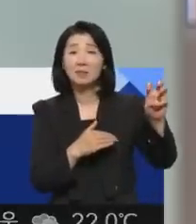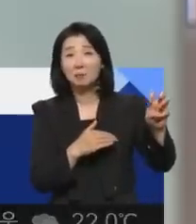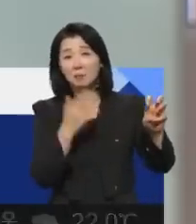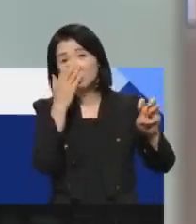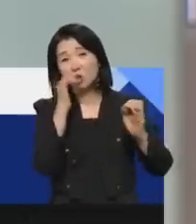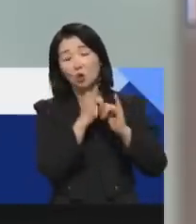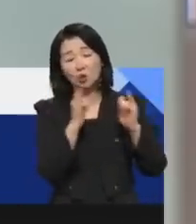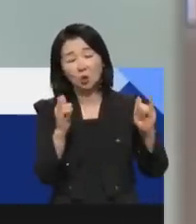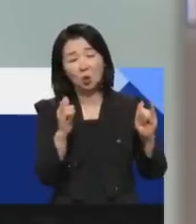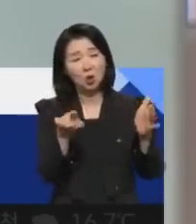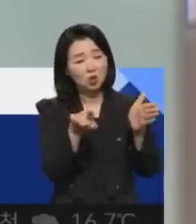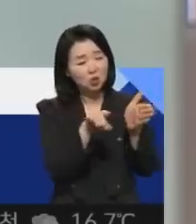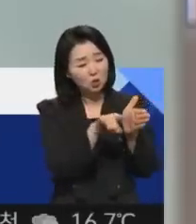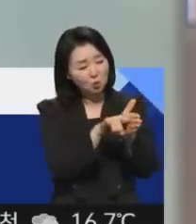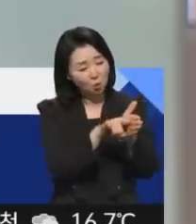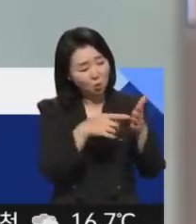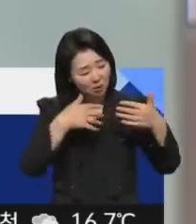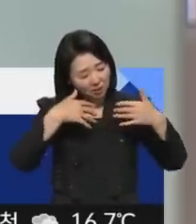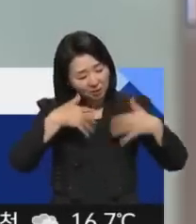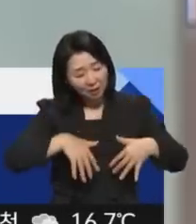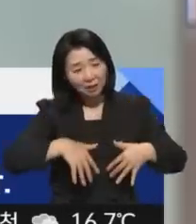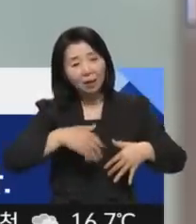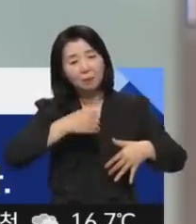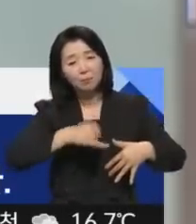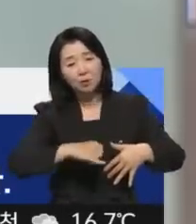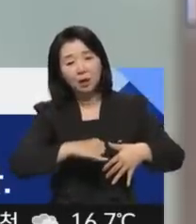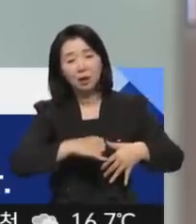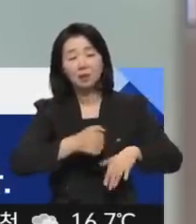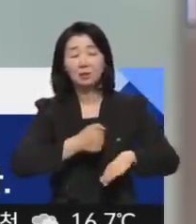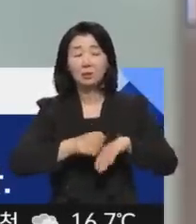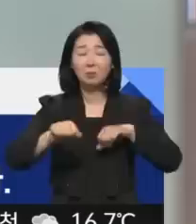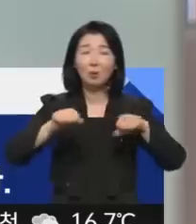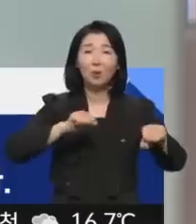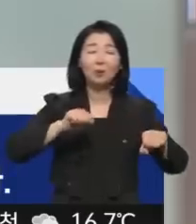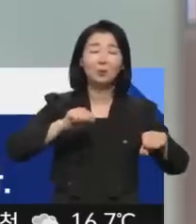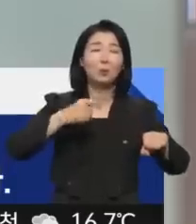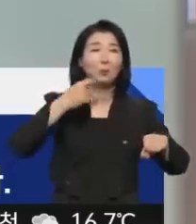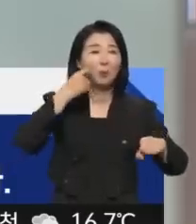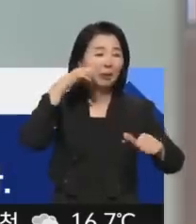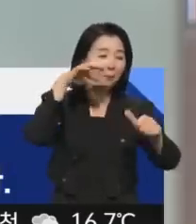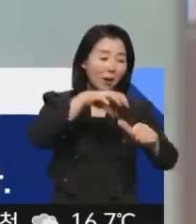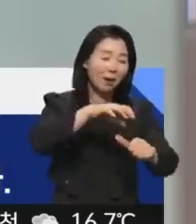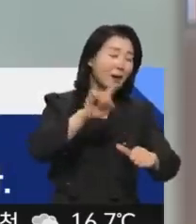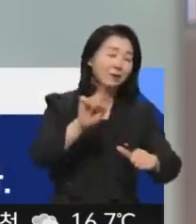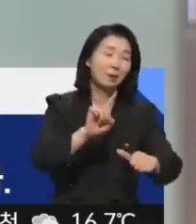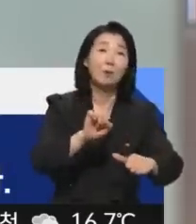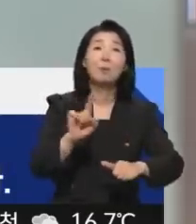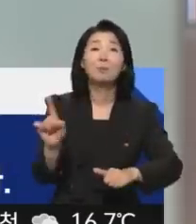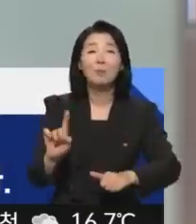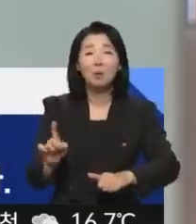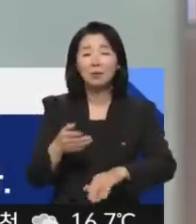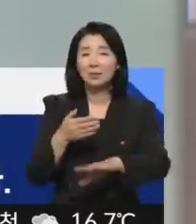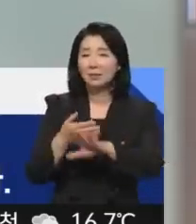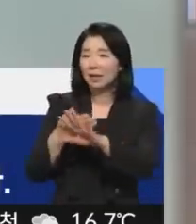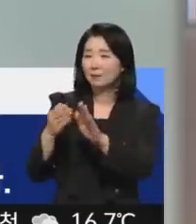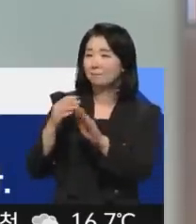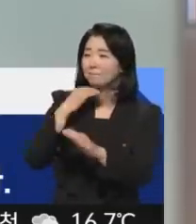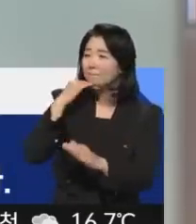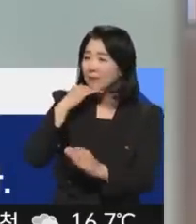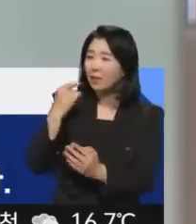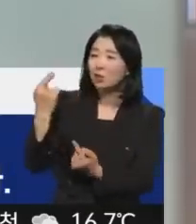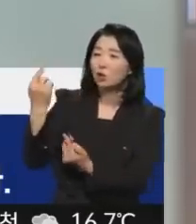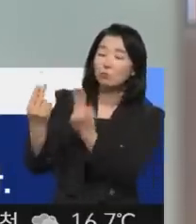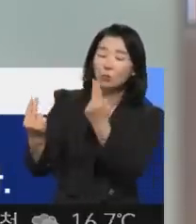때문에 경제적 활동을 하는 데 있어 어려움이 생기지 않도록 하는 것은 다른 계층보다 더 적극적인 지원